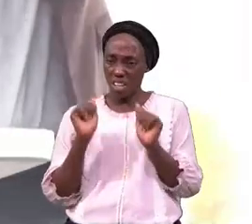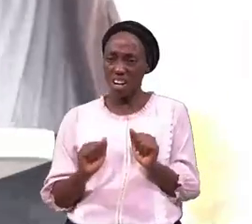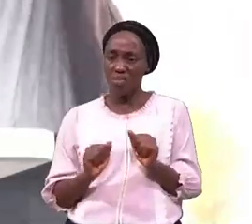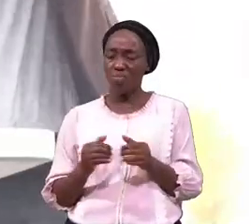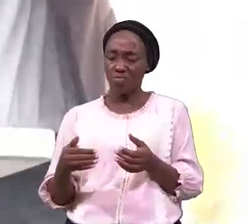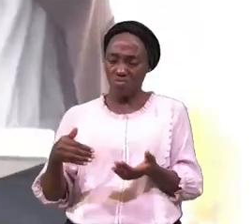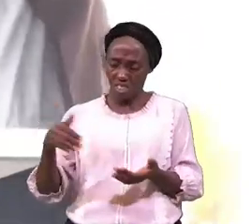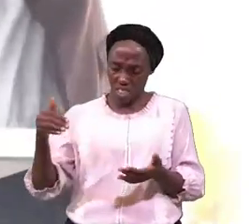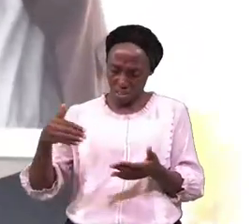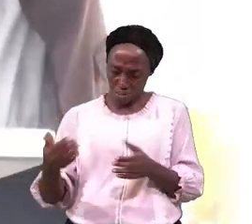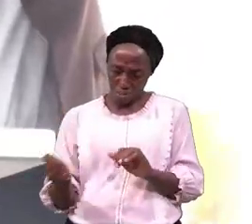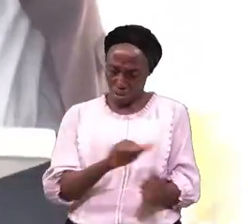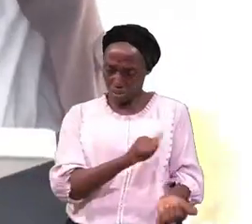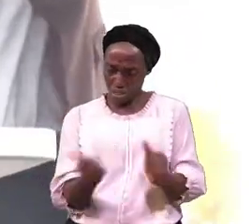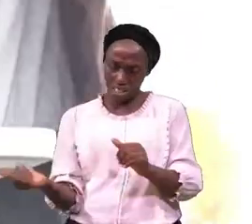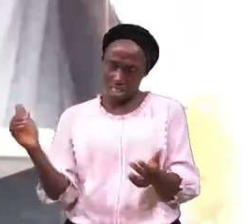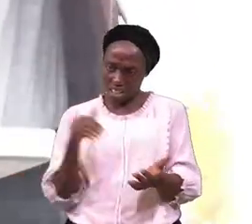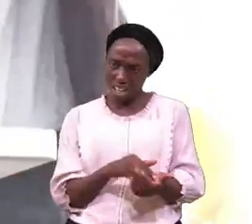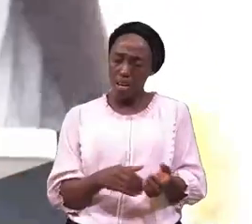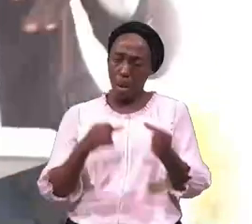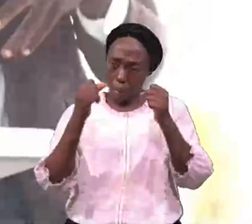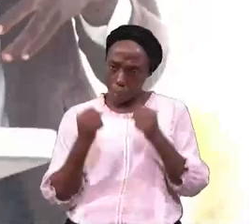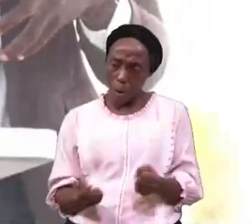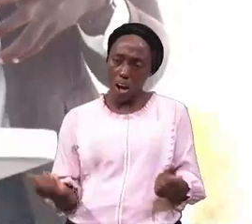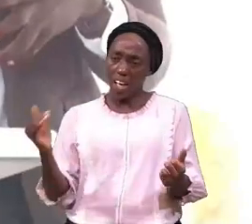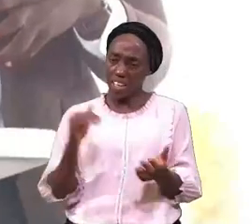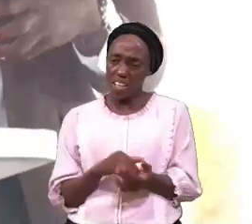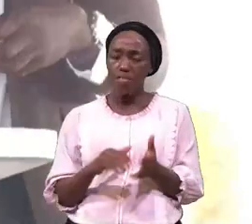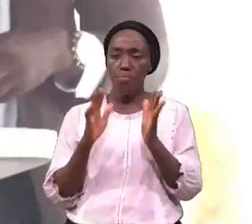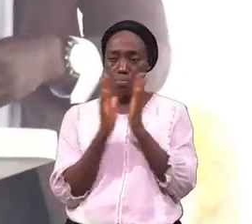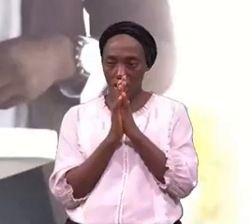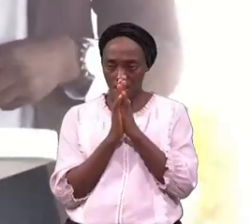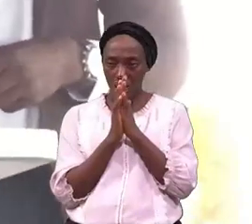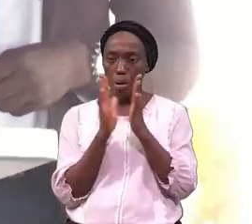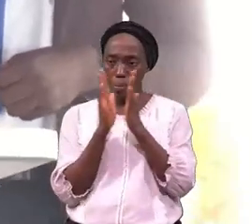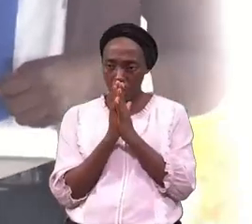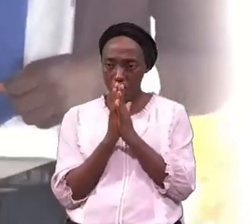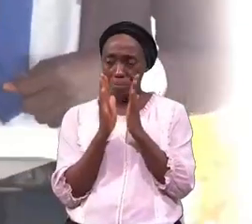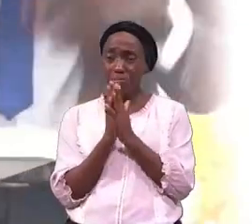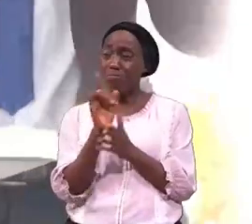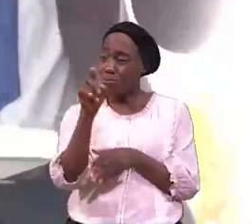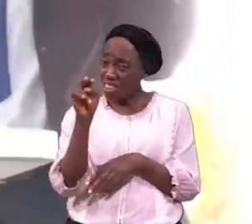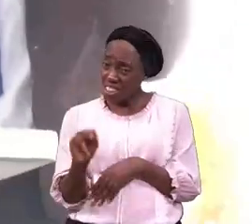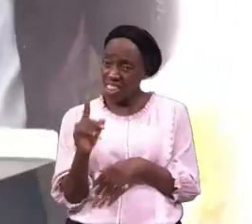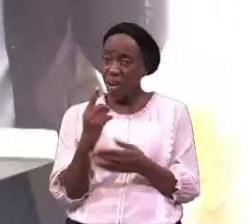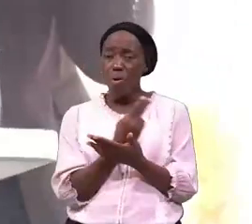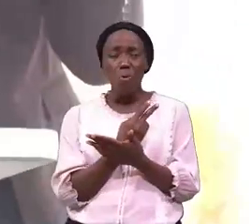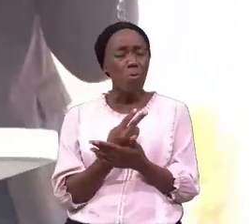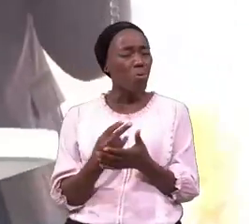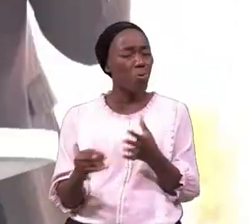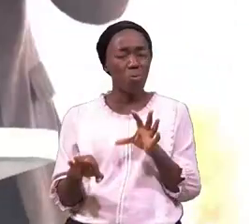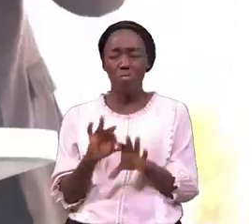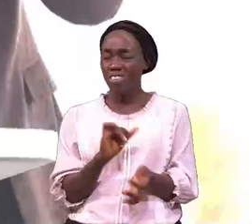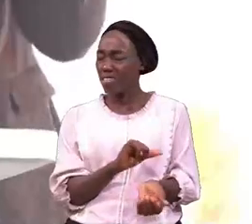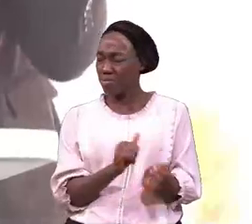baptisé à nouveau. Tu peux être revêtu de puissance encore. Prie. Tu as besoin du Saint-Esprit. Tu as besoin